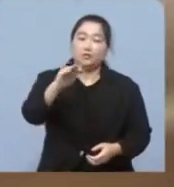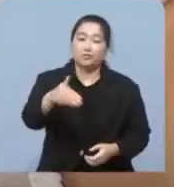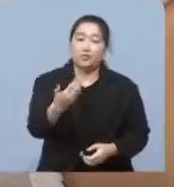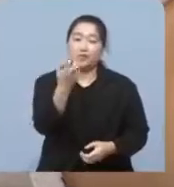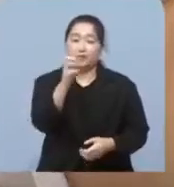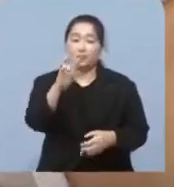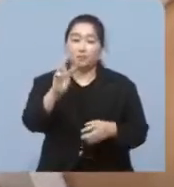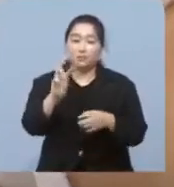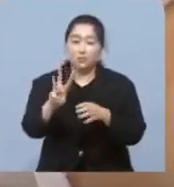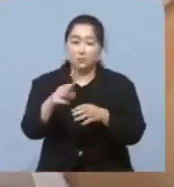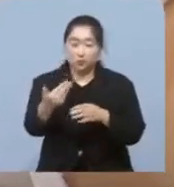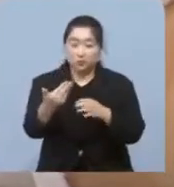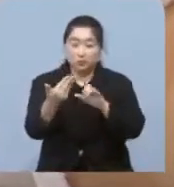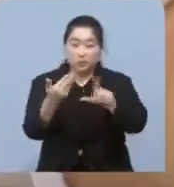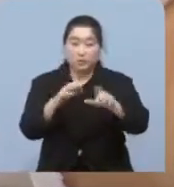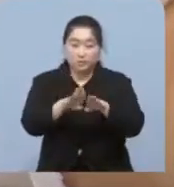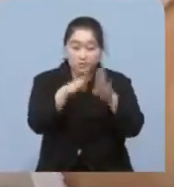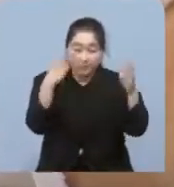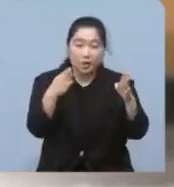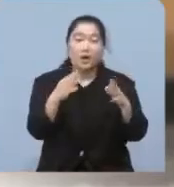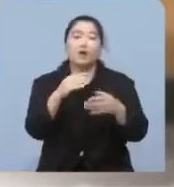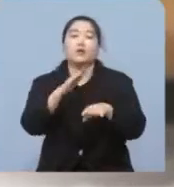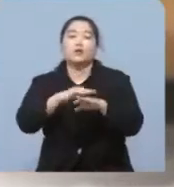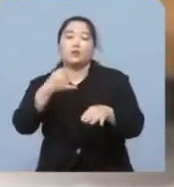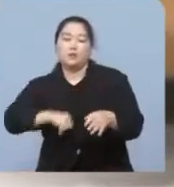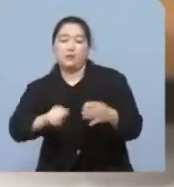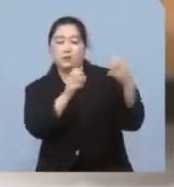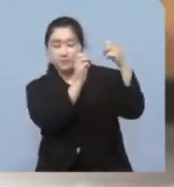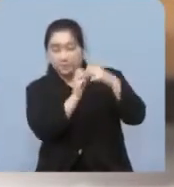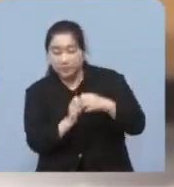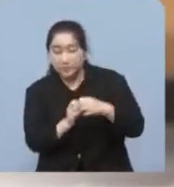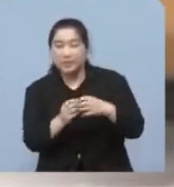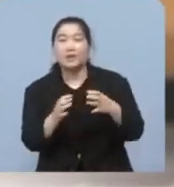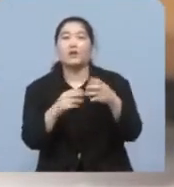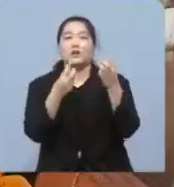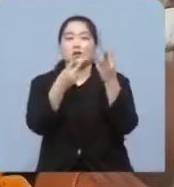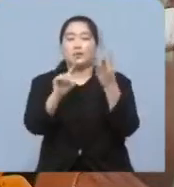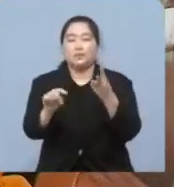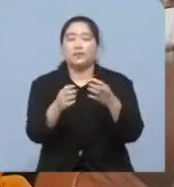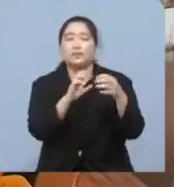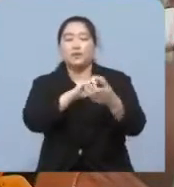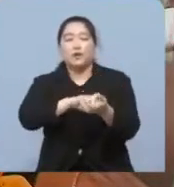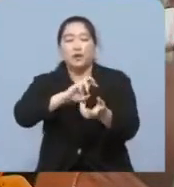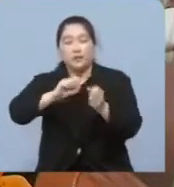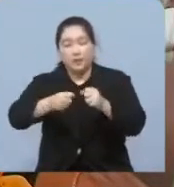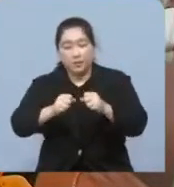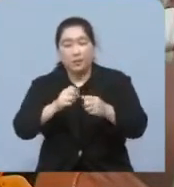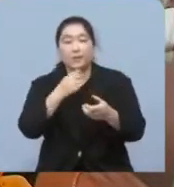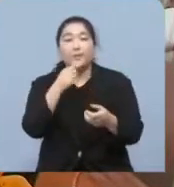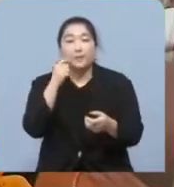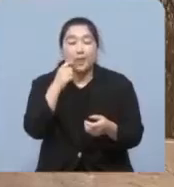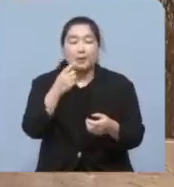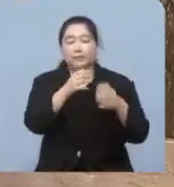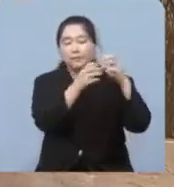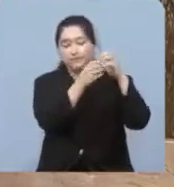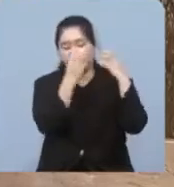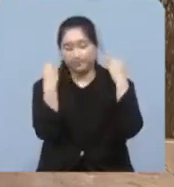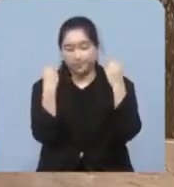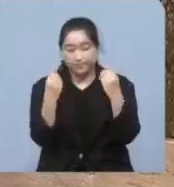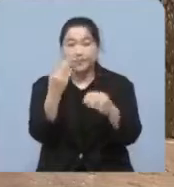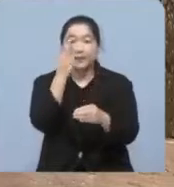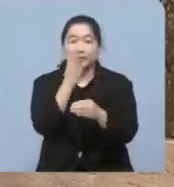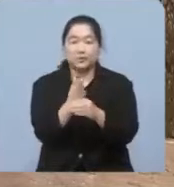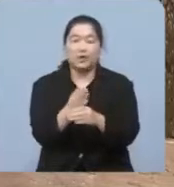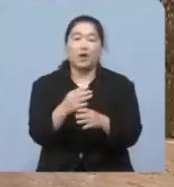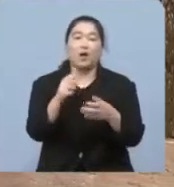giữa vẫn được chỗ đứng và nổi lên như một nguồn tài nguyên du lịch mới một cơ sở sản xuất rượu ở vùng nông thôn thuộc huyện case an tỉnh